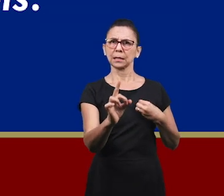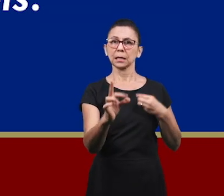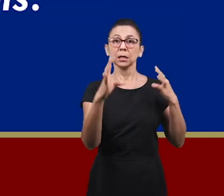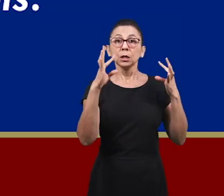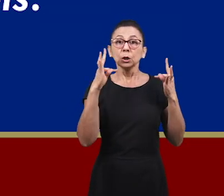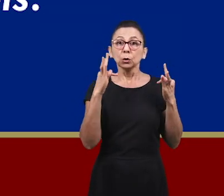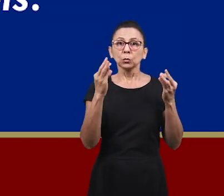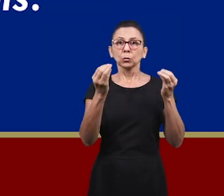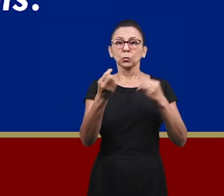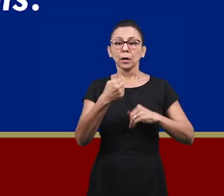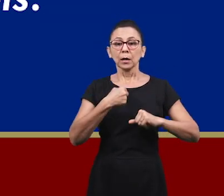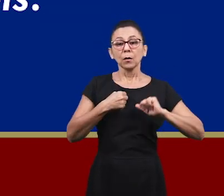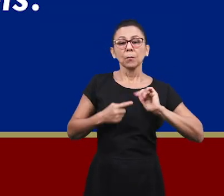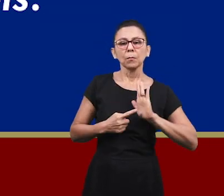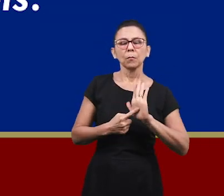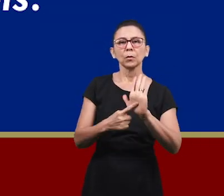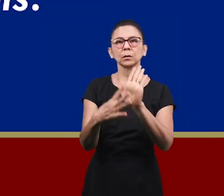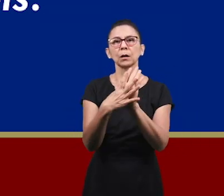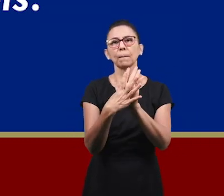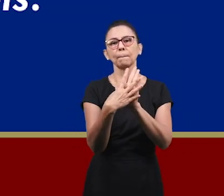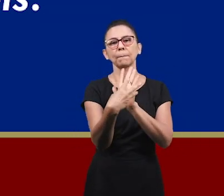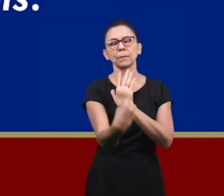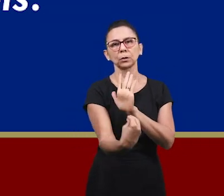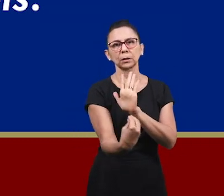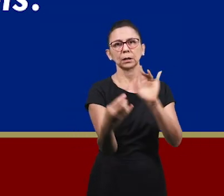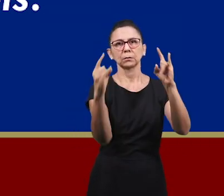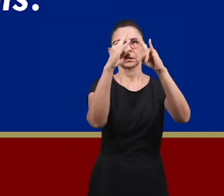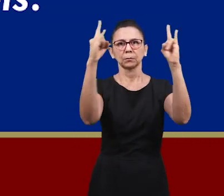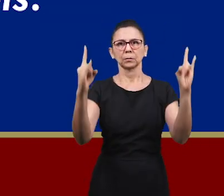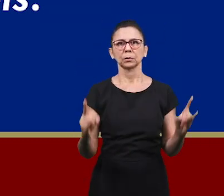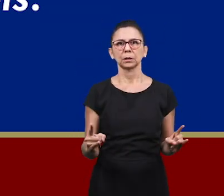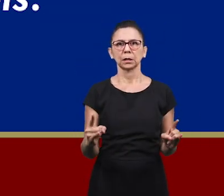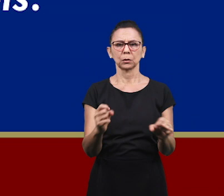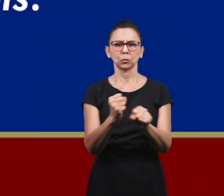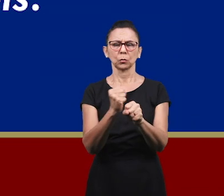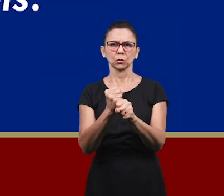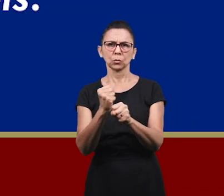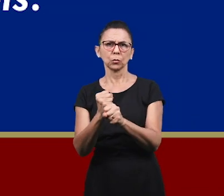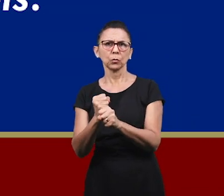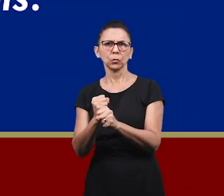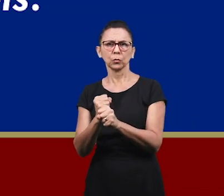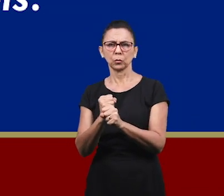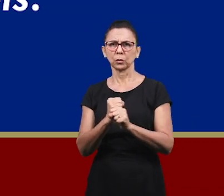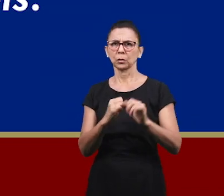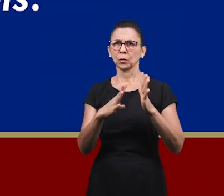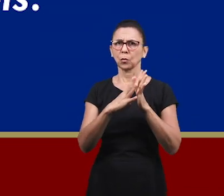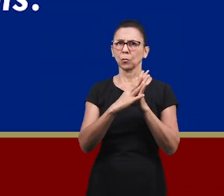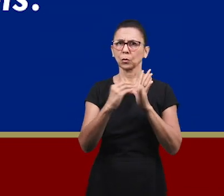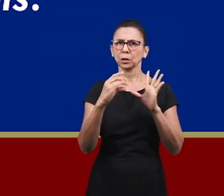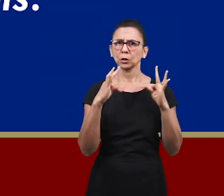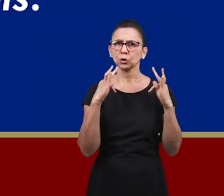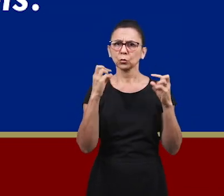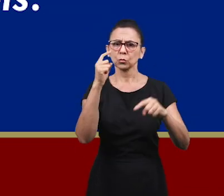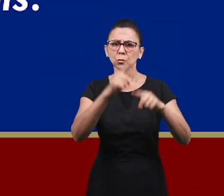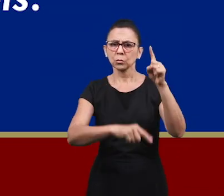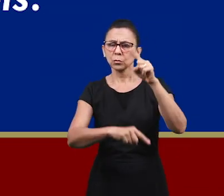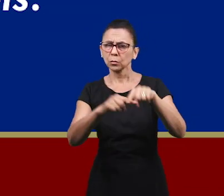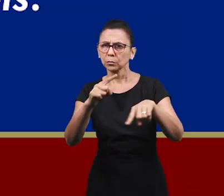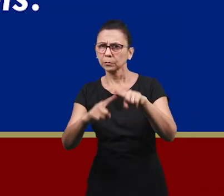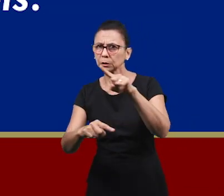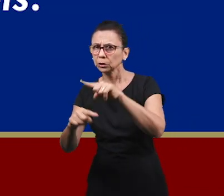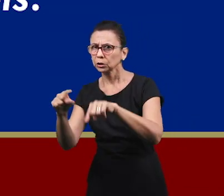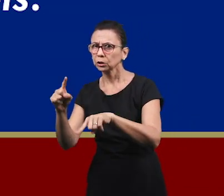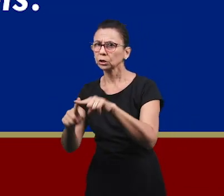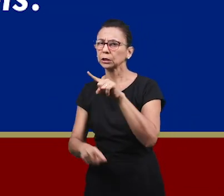selon tout ce que je te montrerai comme le modèle du tabernacle et comme modèle de tous ses